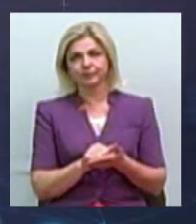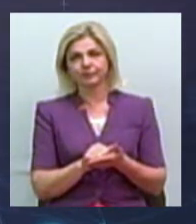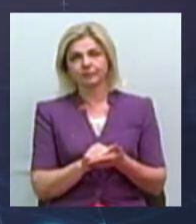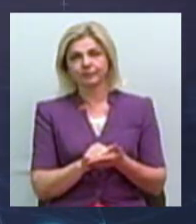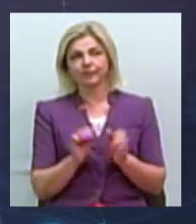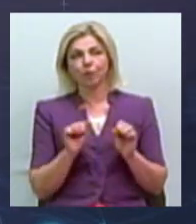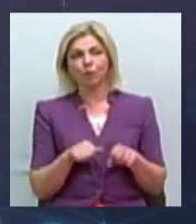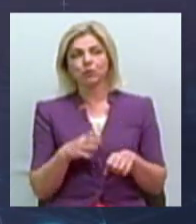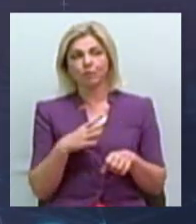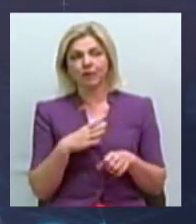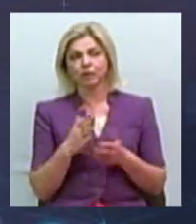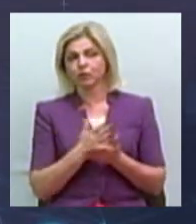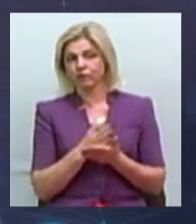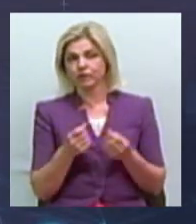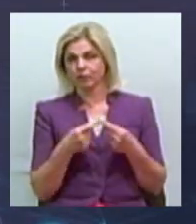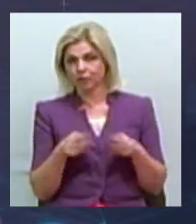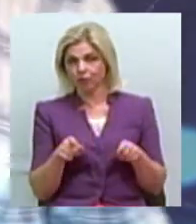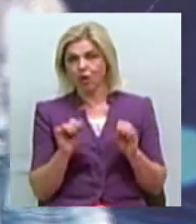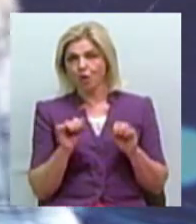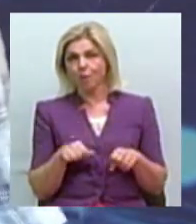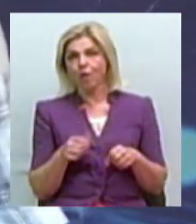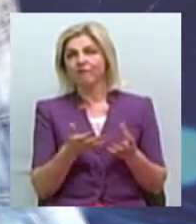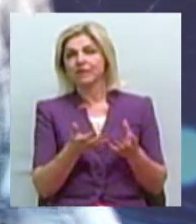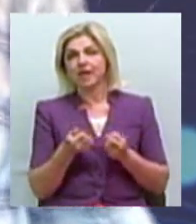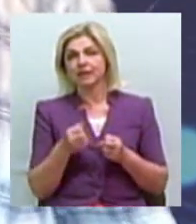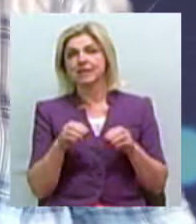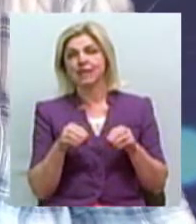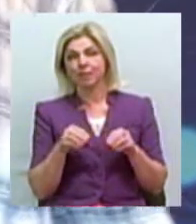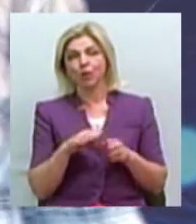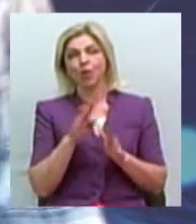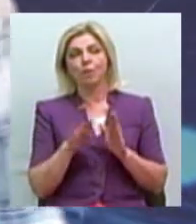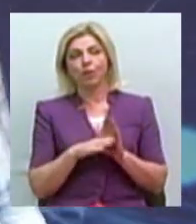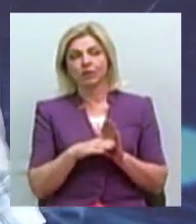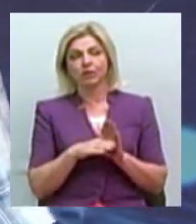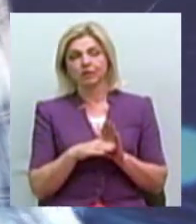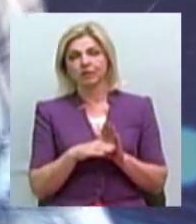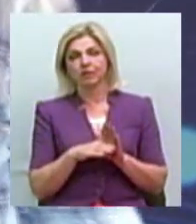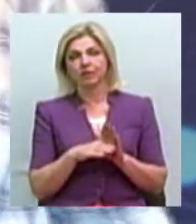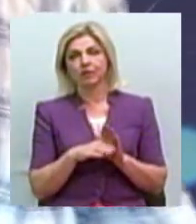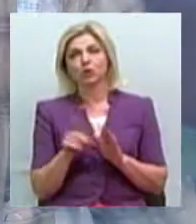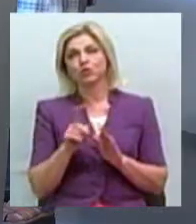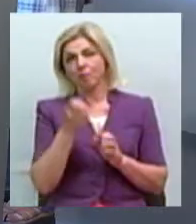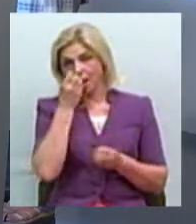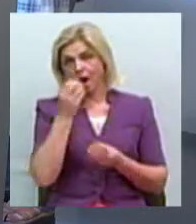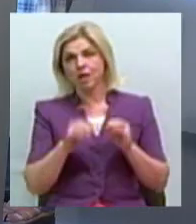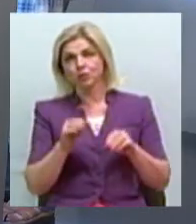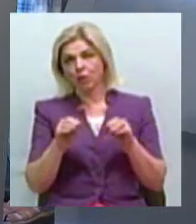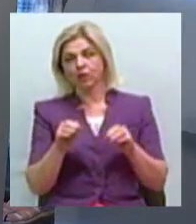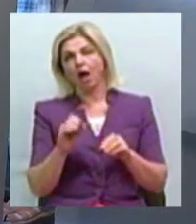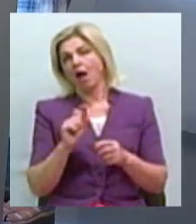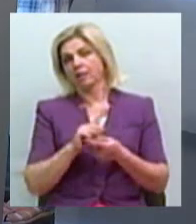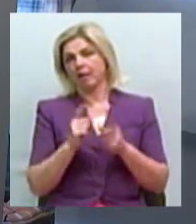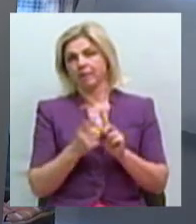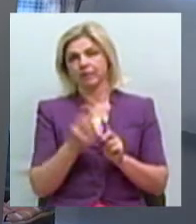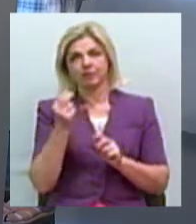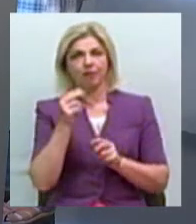може бути зовсім і не так. Можна взяти землю під, не знаю, там, те, щоб там газон розбити і поставити там магазин